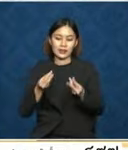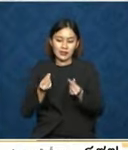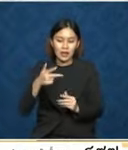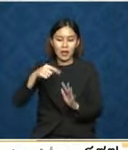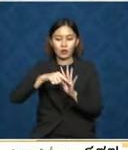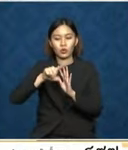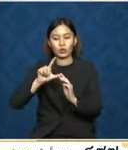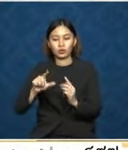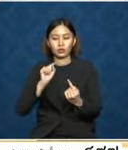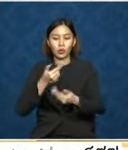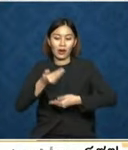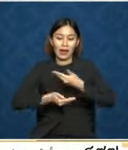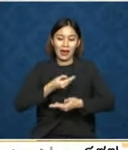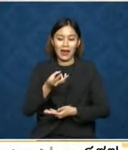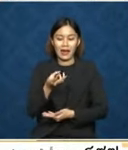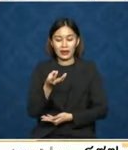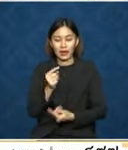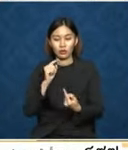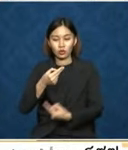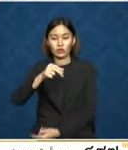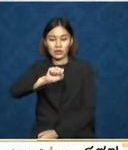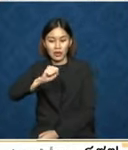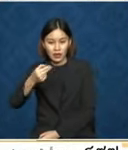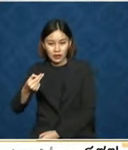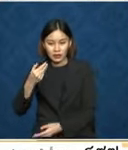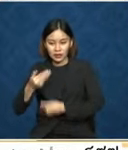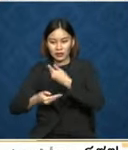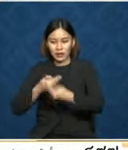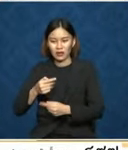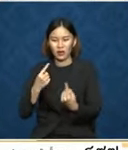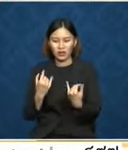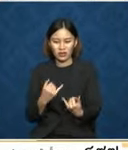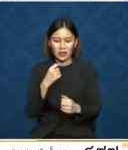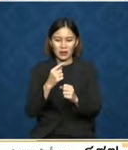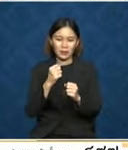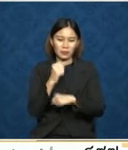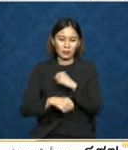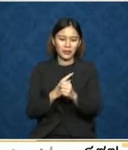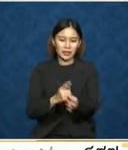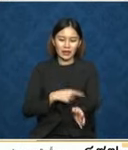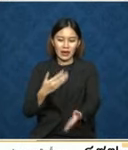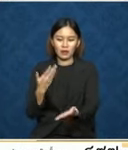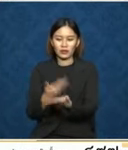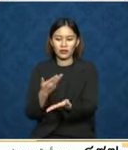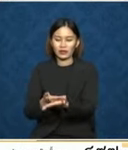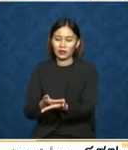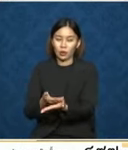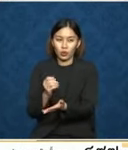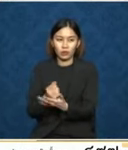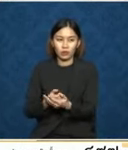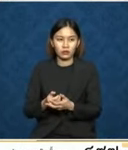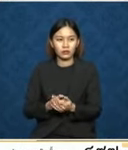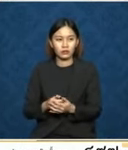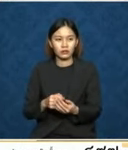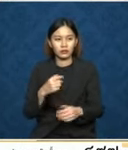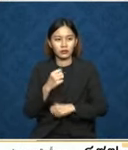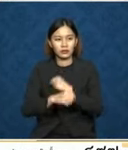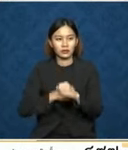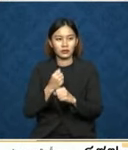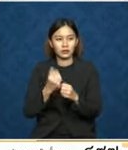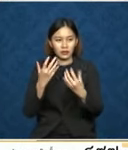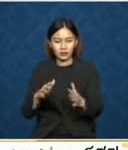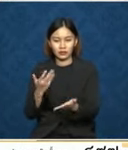เรื่องการขายข้าวให้กับสหกรณ์การเกษตรวังไทรพูนข้ามปีแล้วครับแต่ตอนนี้ยังไม่ได้รับเงินเดือนอขออภัยครับข้ามปีแล้วแต่ว่า